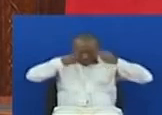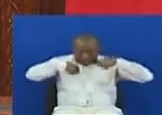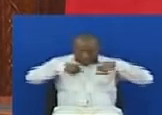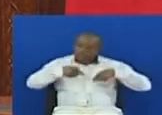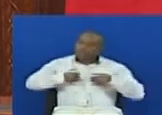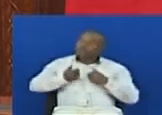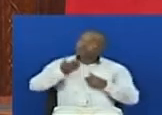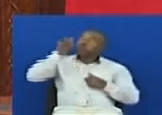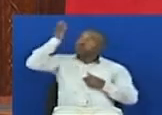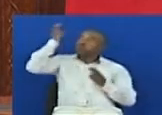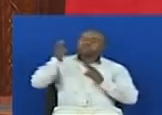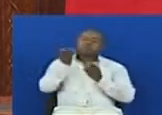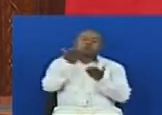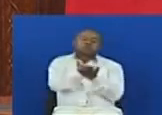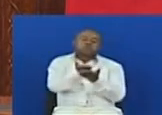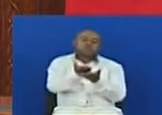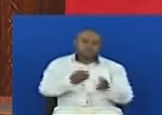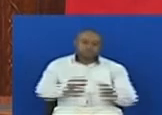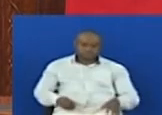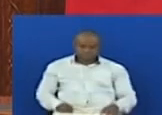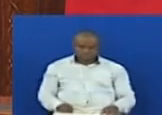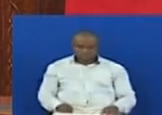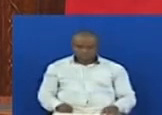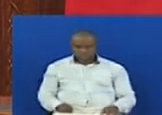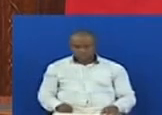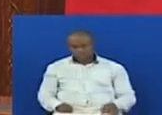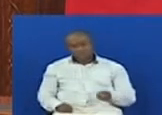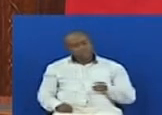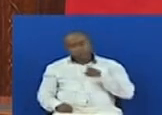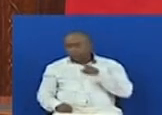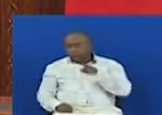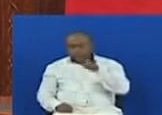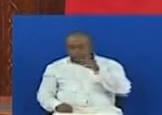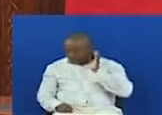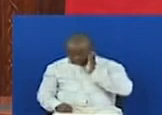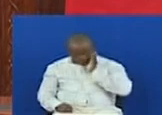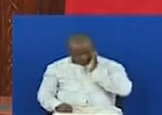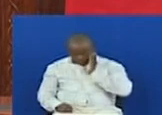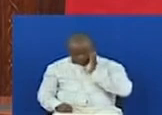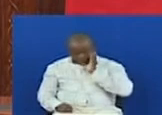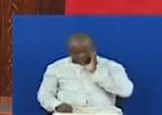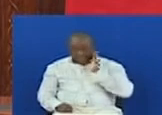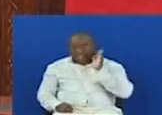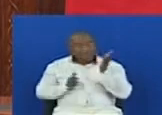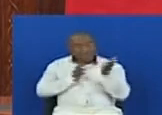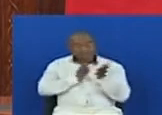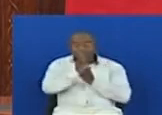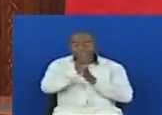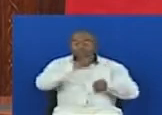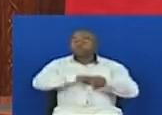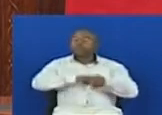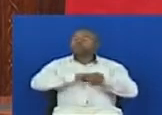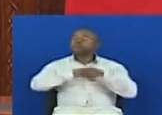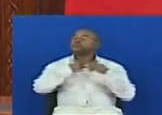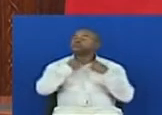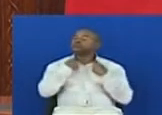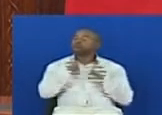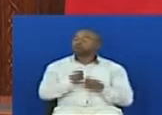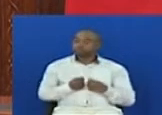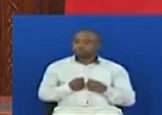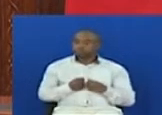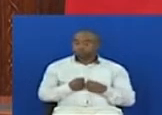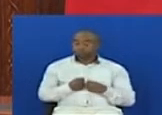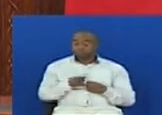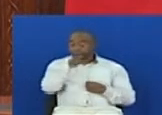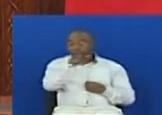kwa hili. Mheshimiwa Rais amepitia kipindi kigumu sana. Anapitia kipindi ambacho yeye ana